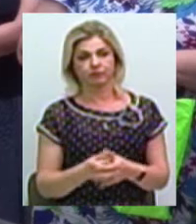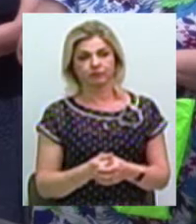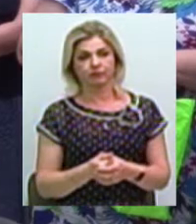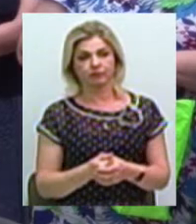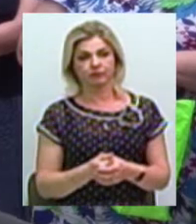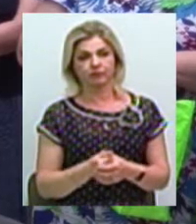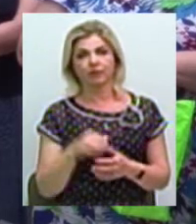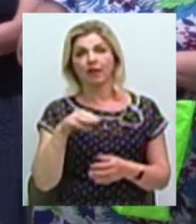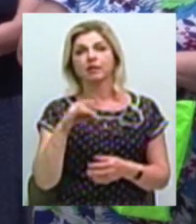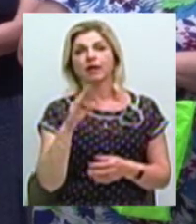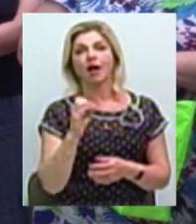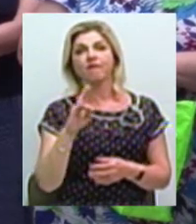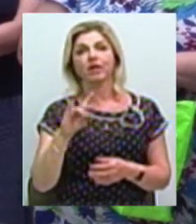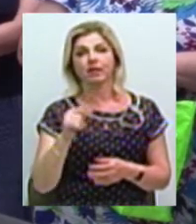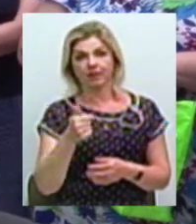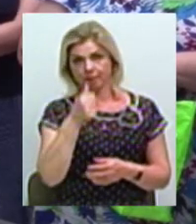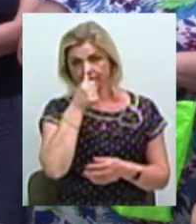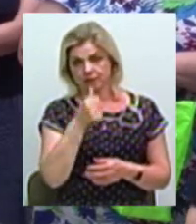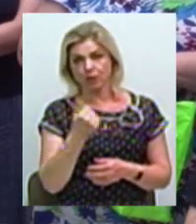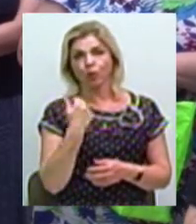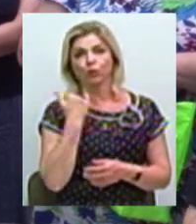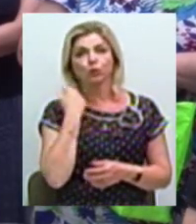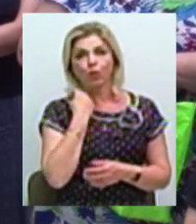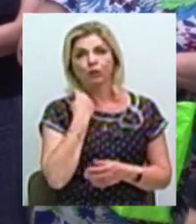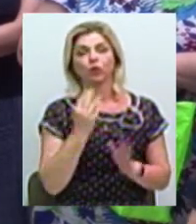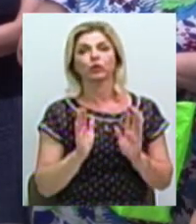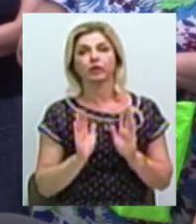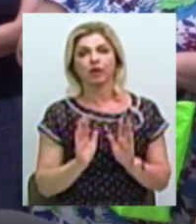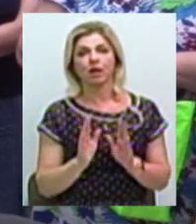за травень місяць, у нас борг тільки